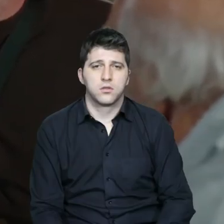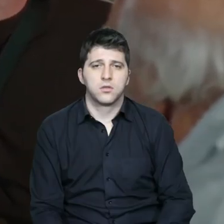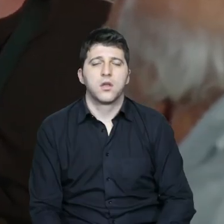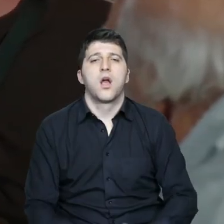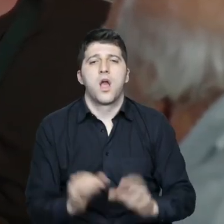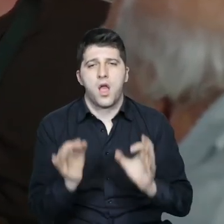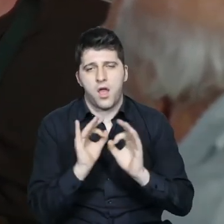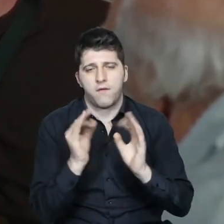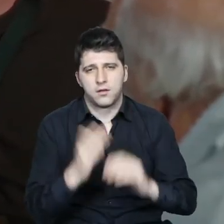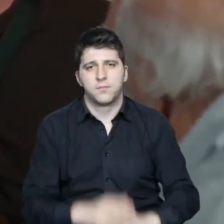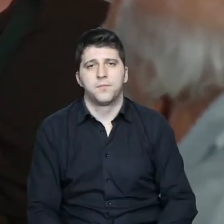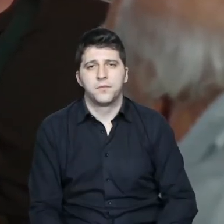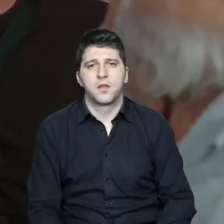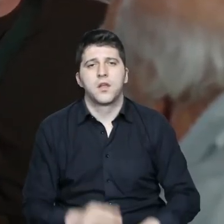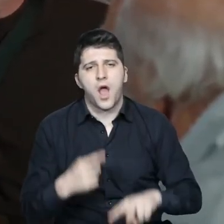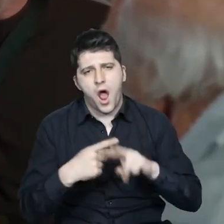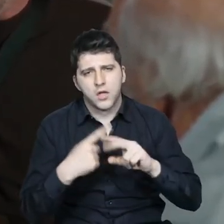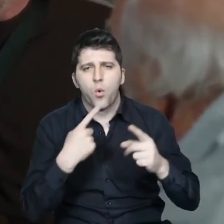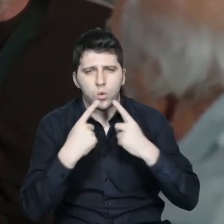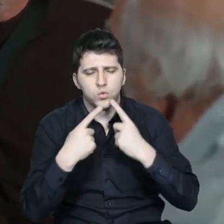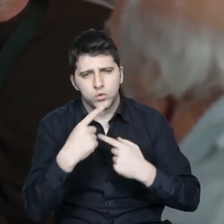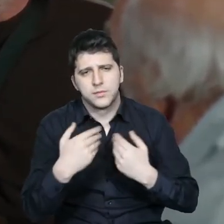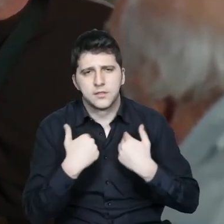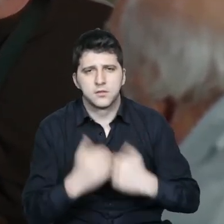Evet. Arda konuşuruz bunu biz.